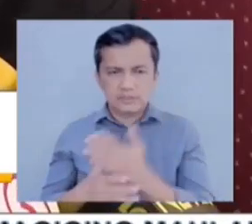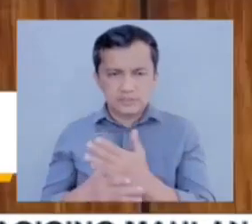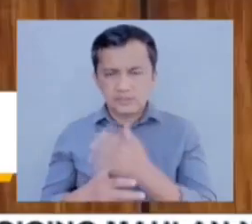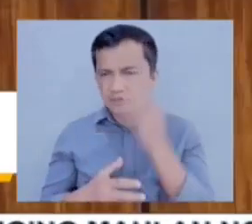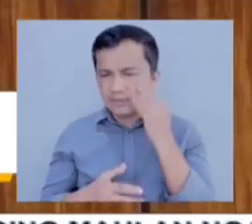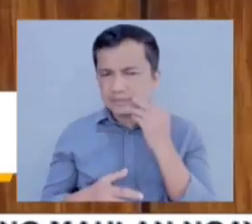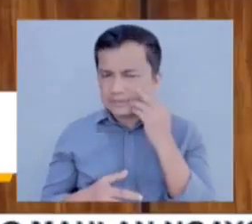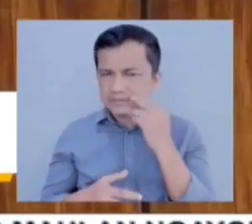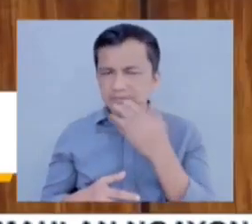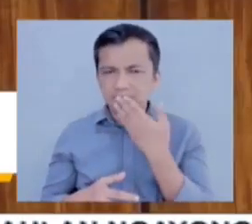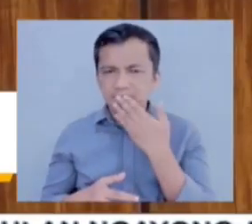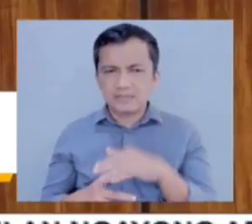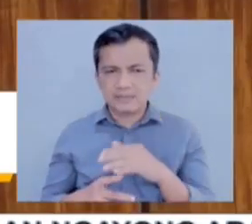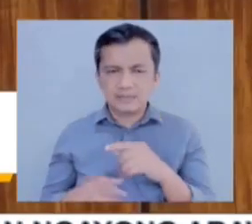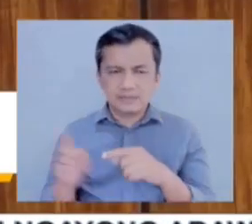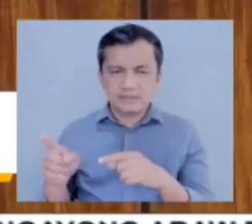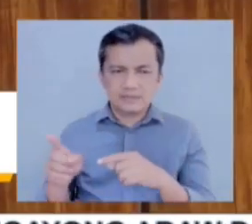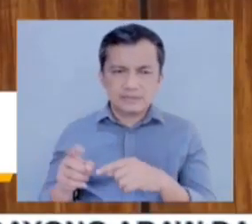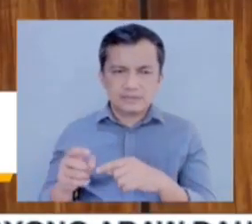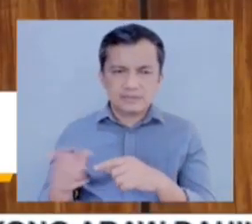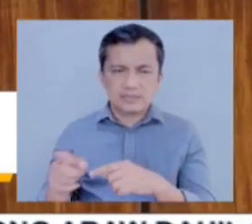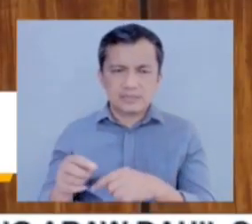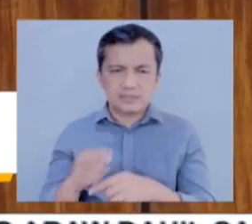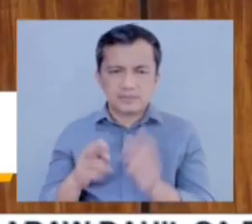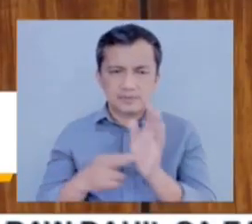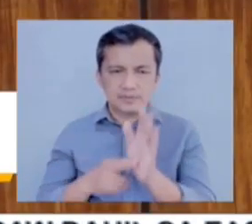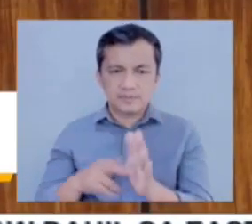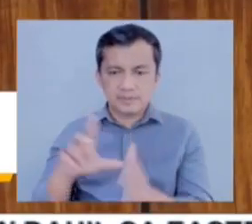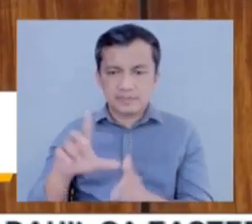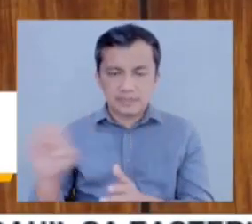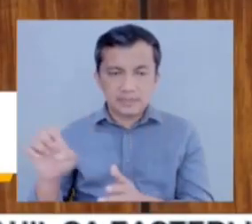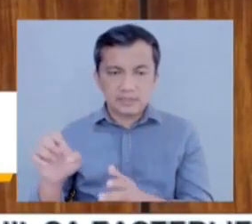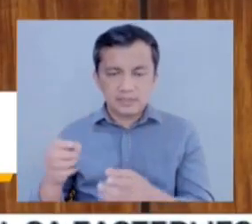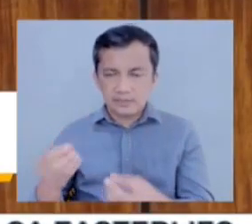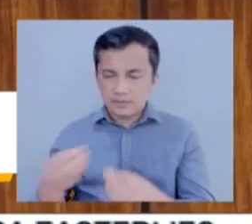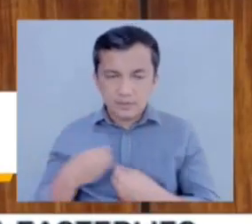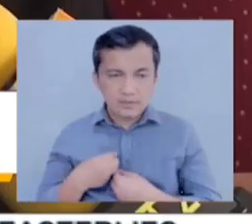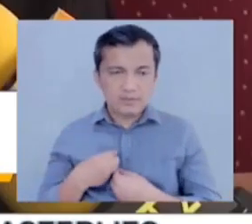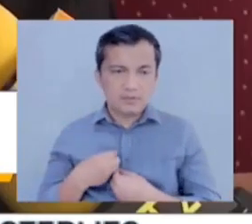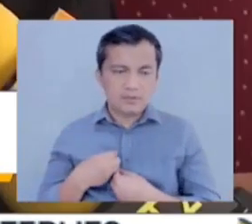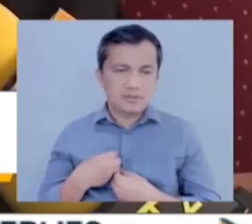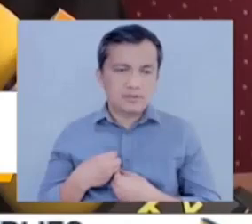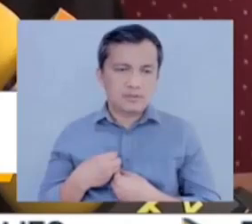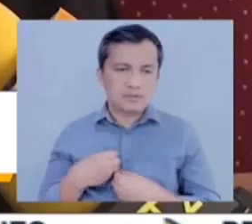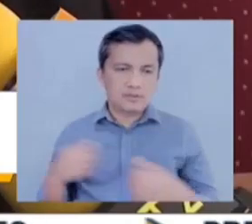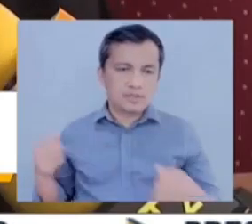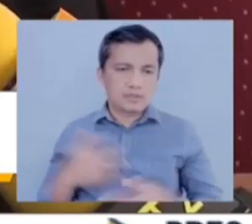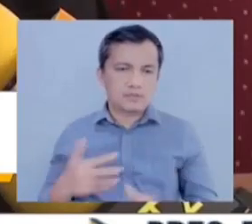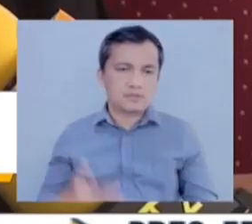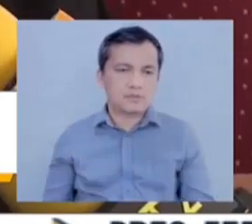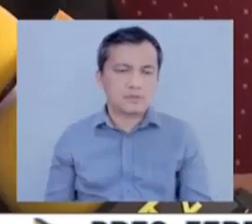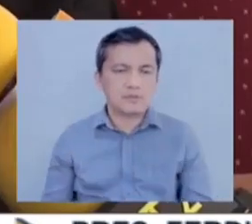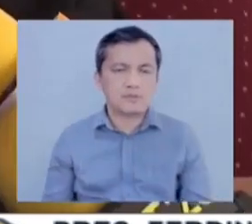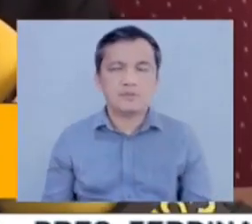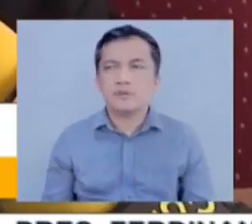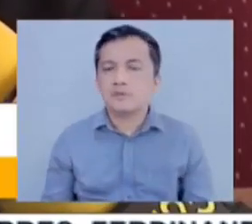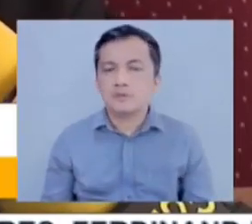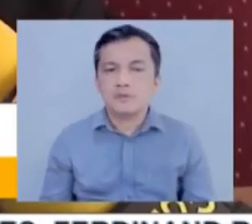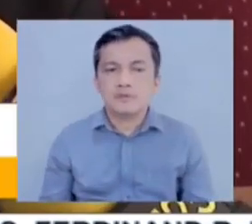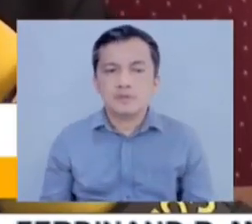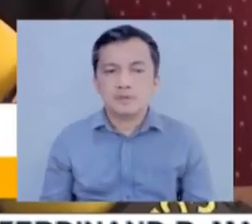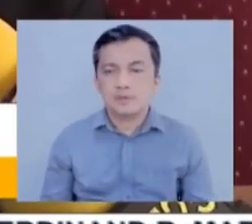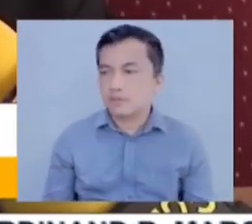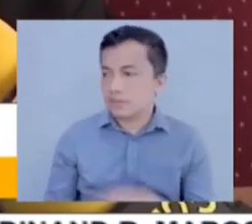Agri Party List Representative Wilbert Lee na nagdulot sa kanila ng matinding takot. Habang si Rep.